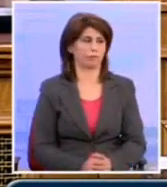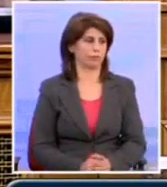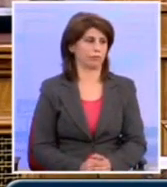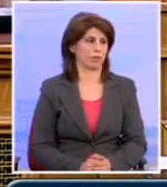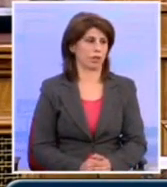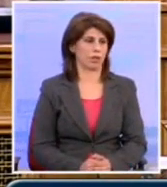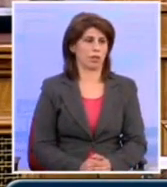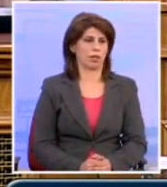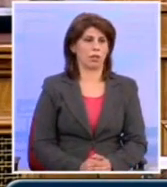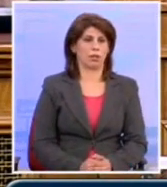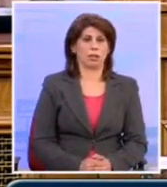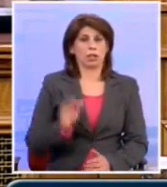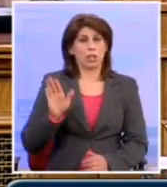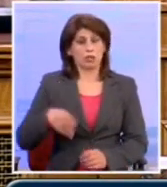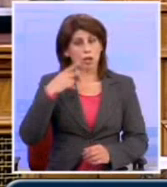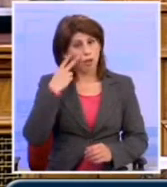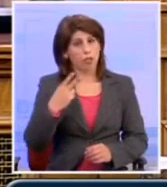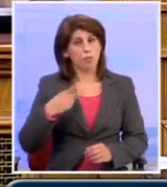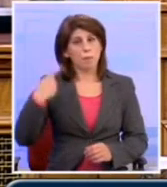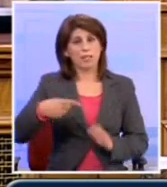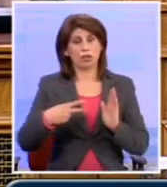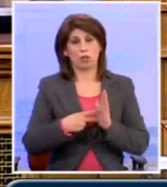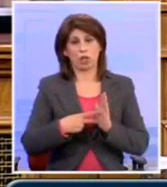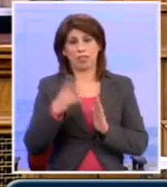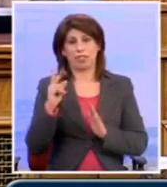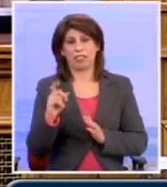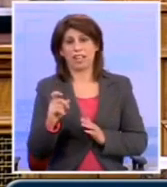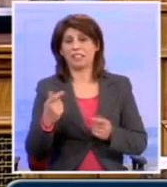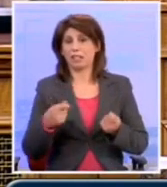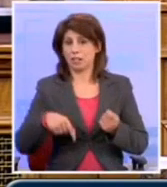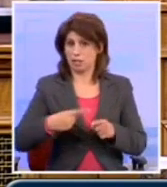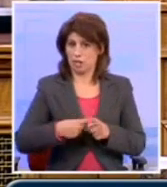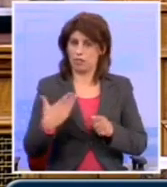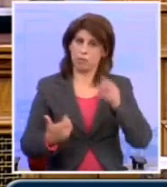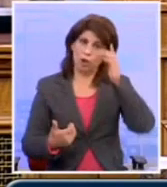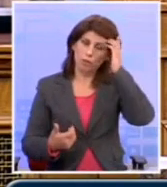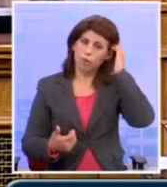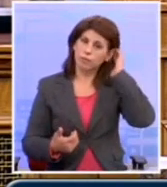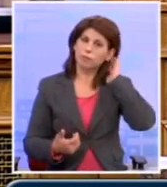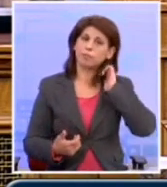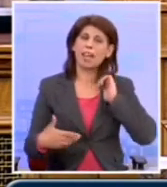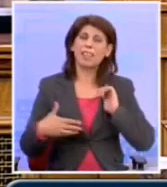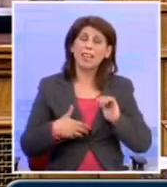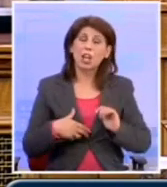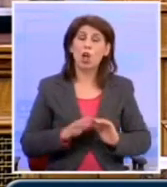Και τέλος, να δούμε τι έγινε μετά το 2010 στη χώρα μας. Όπου είχαμε μια κοινικότατη